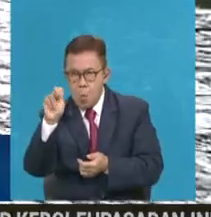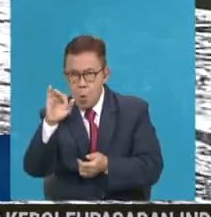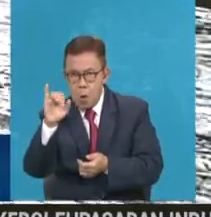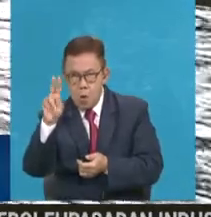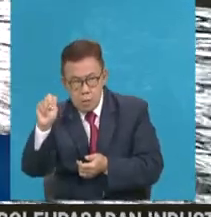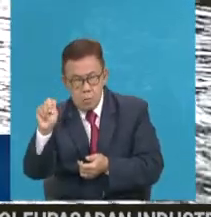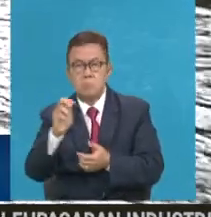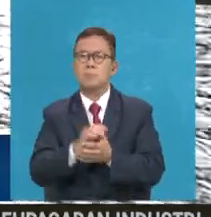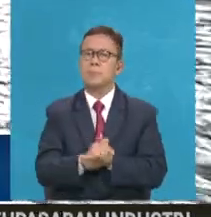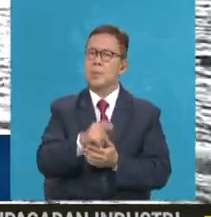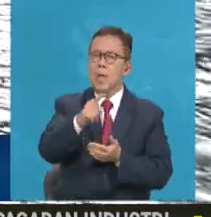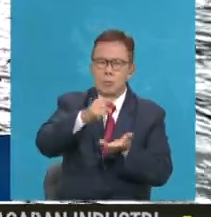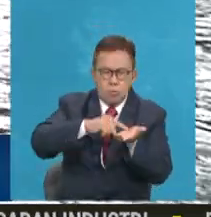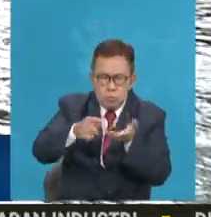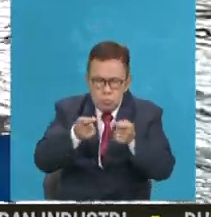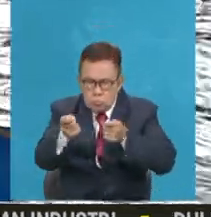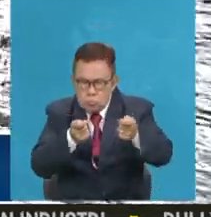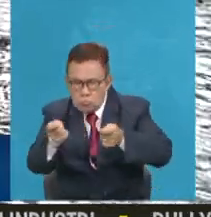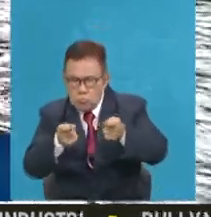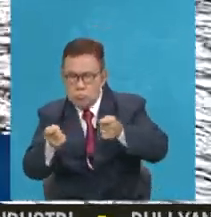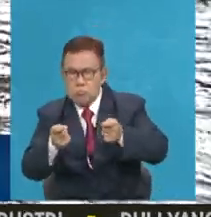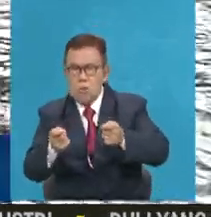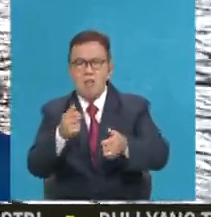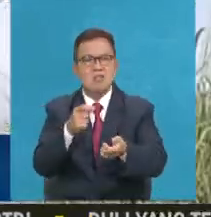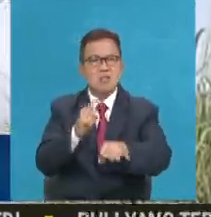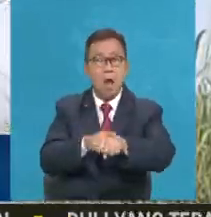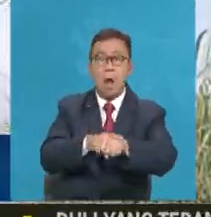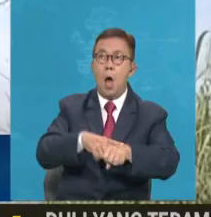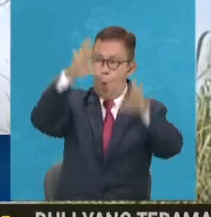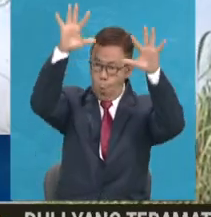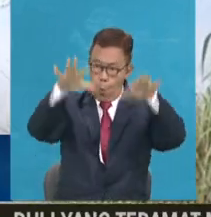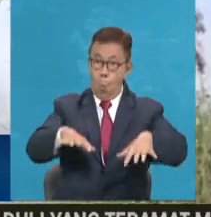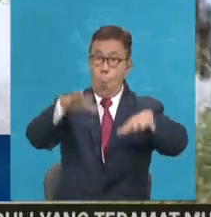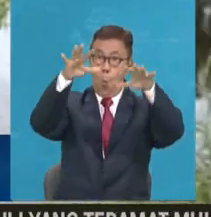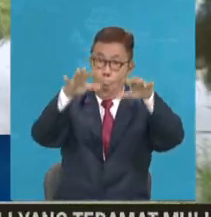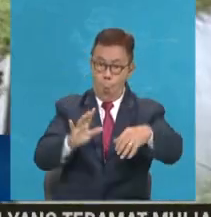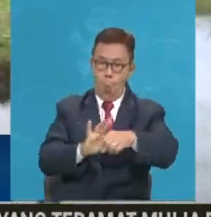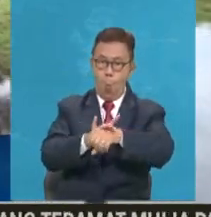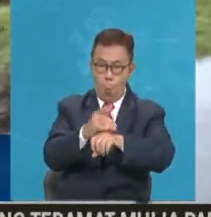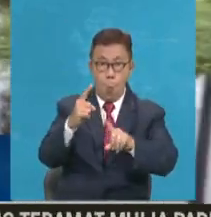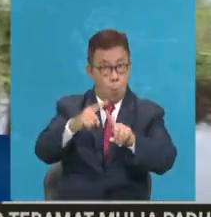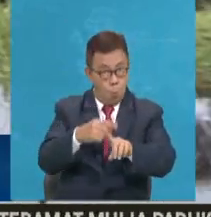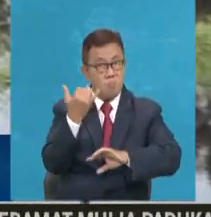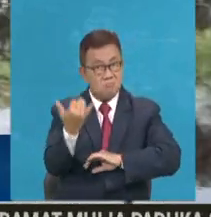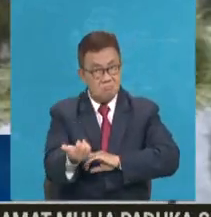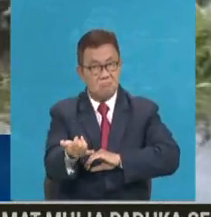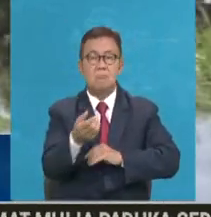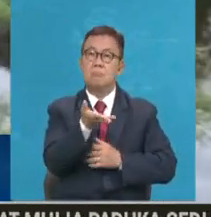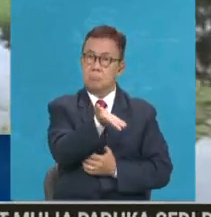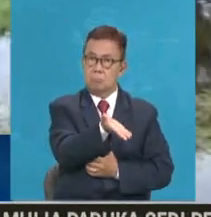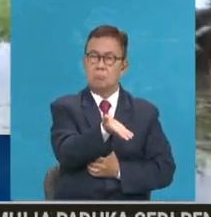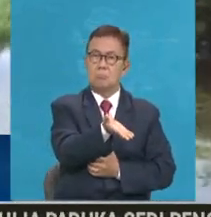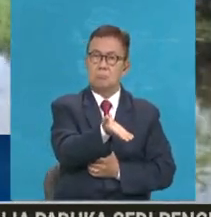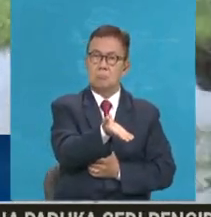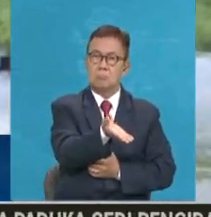dan penyelamat pemantauan paras air dilaksanakan sejak hujan hujan lebat awal bulan ini keadaan paras banjir